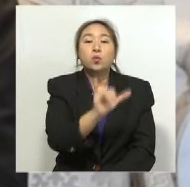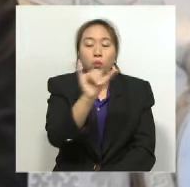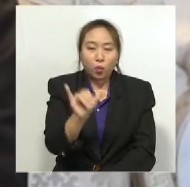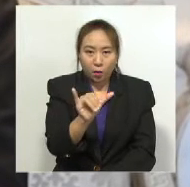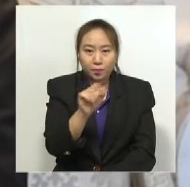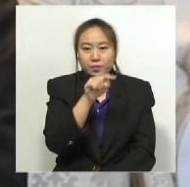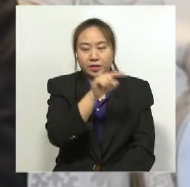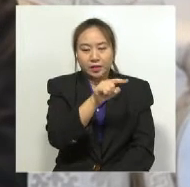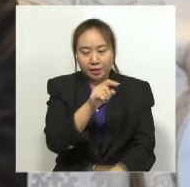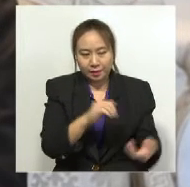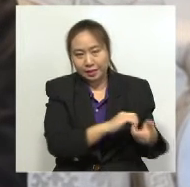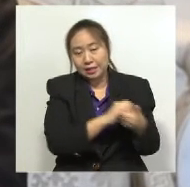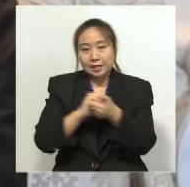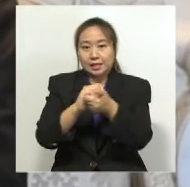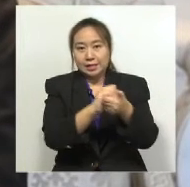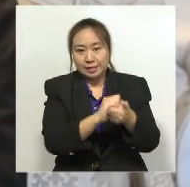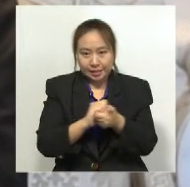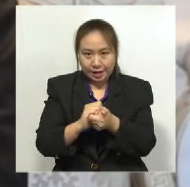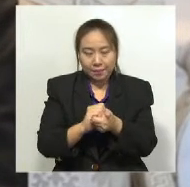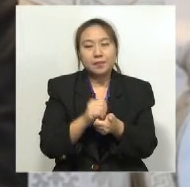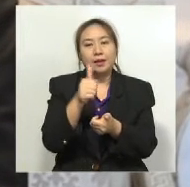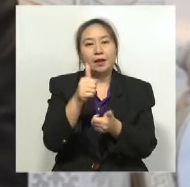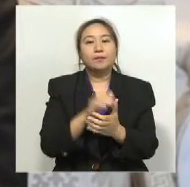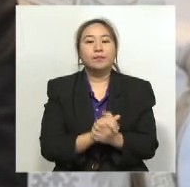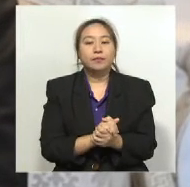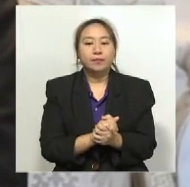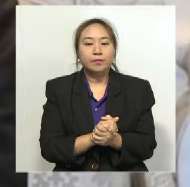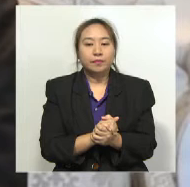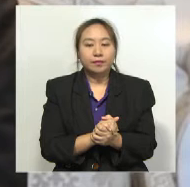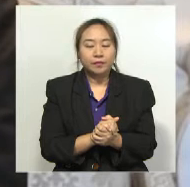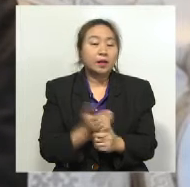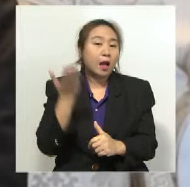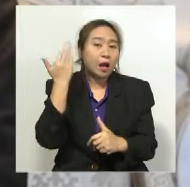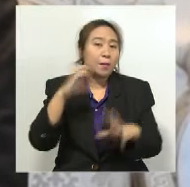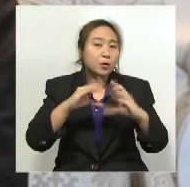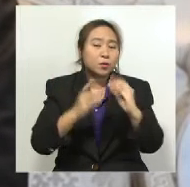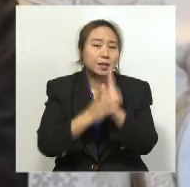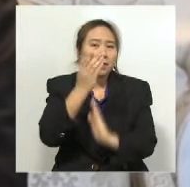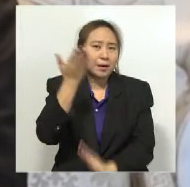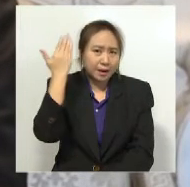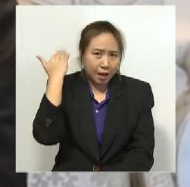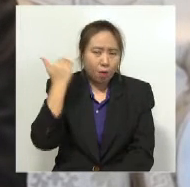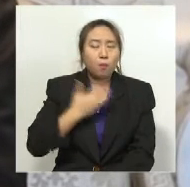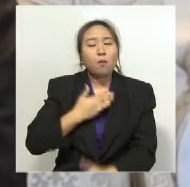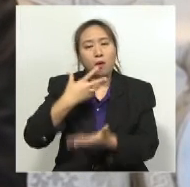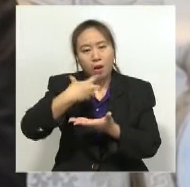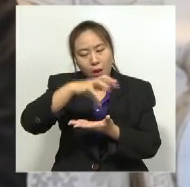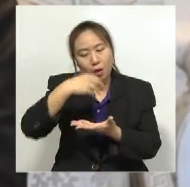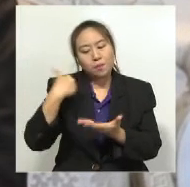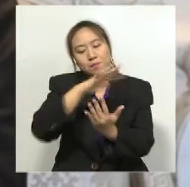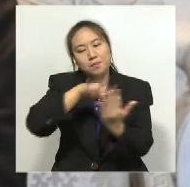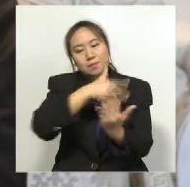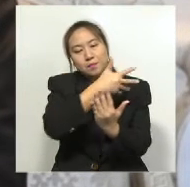ที่สามารถจะเข้ามาเชื่อมต่อกับเราได้ในช่องทางของ ECMAC ซึ่งเราประชุมไปเมื่อสัปดาห์ที่แล้วที่ผ่านมาผมก็เล่าให้ฟังว่าเรามีแผนแม่บ